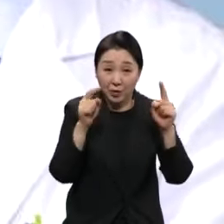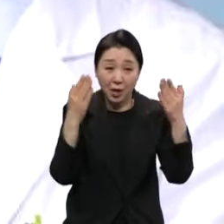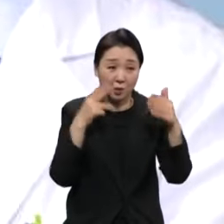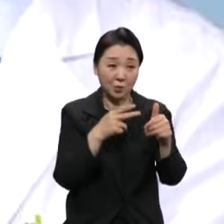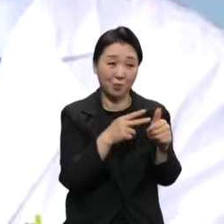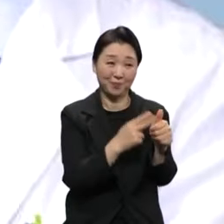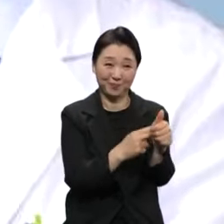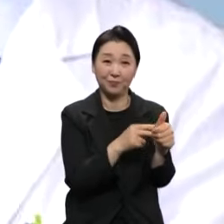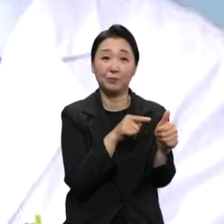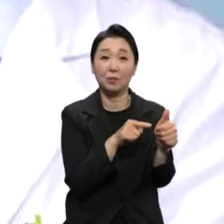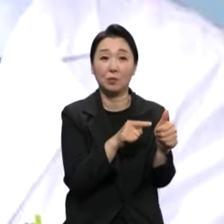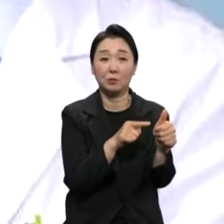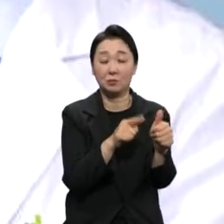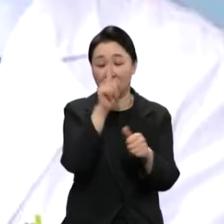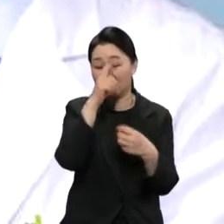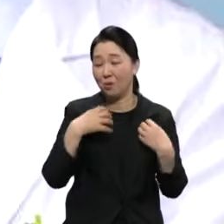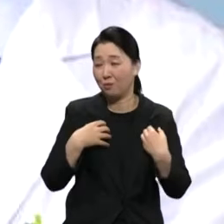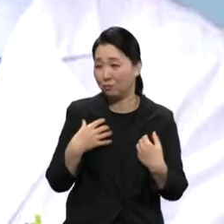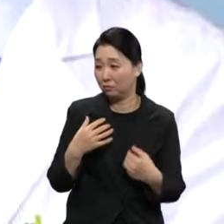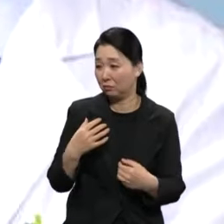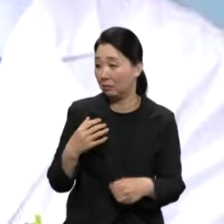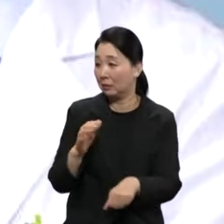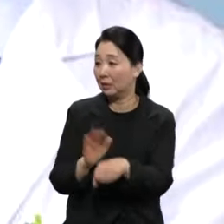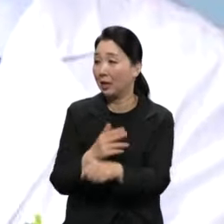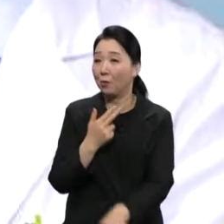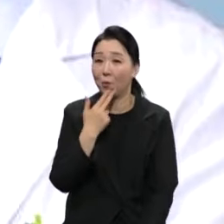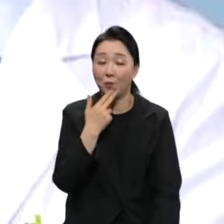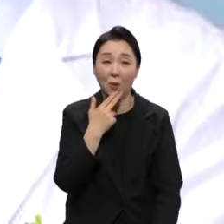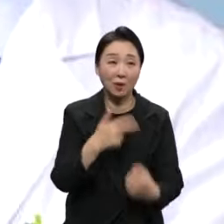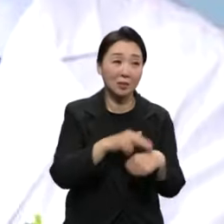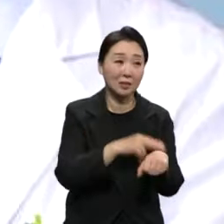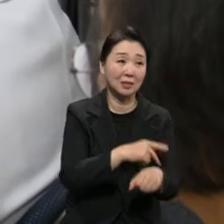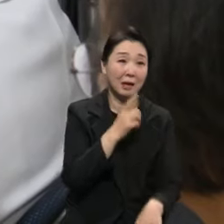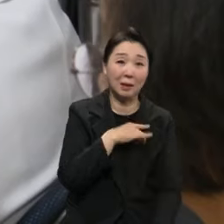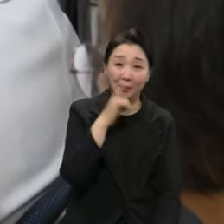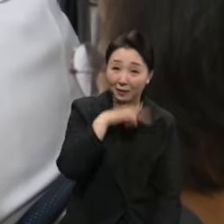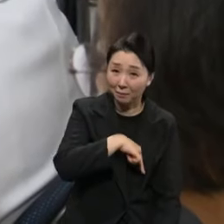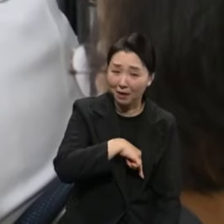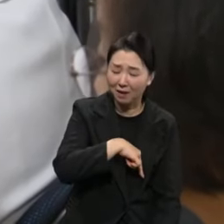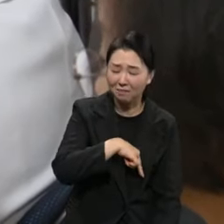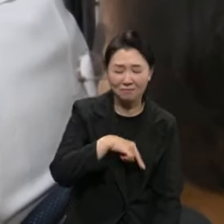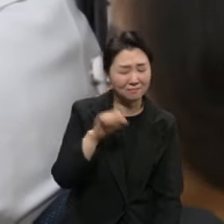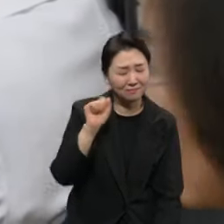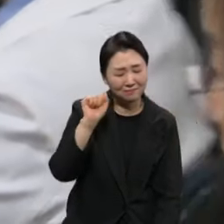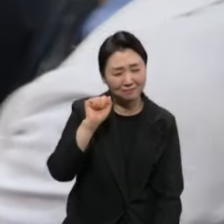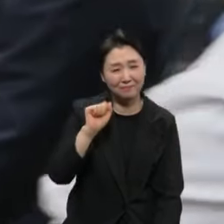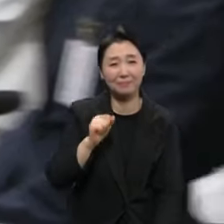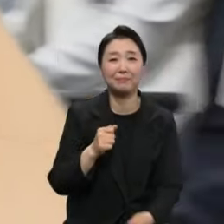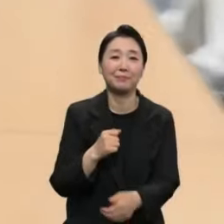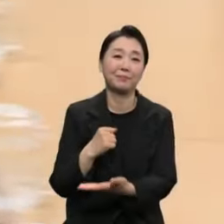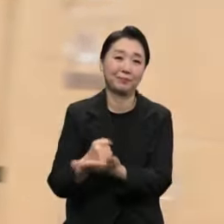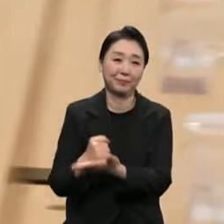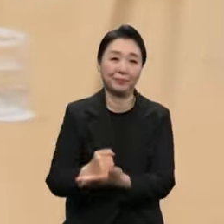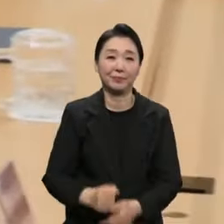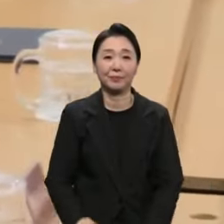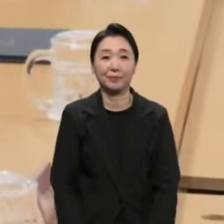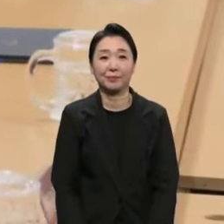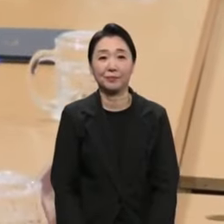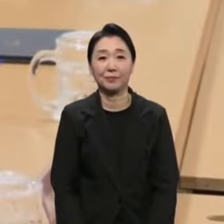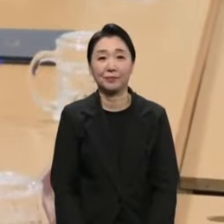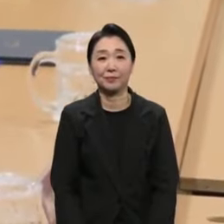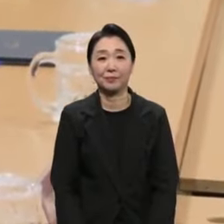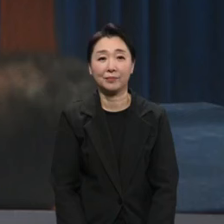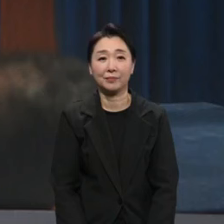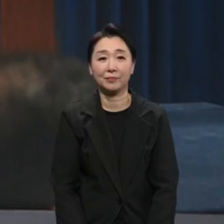잘못한 게 없고 의사만 나쁘고 악의 카르텔이란 얘기라고 비판했습니다. JTBC 박윤미입니다.